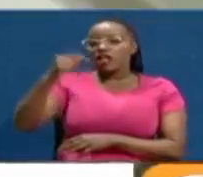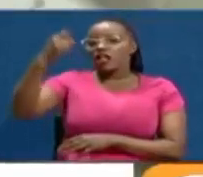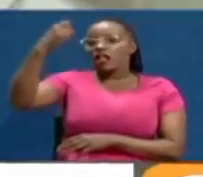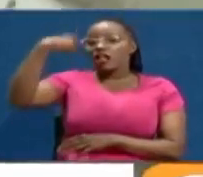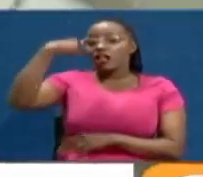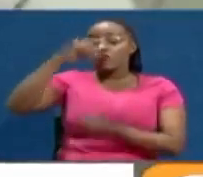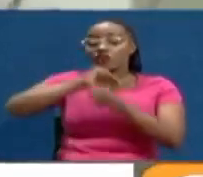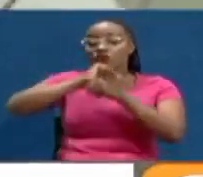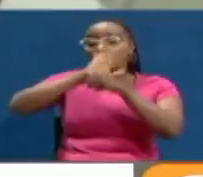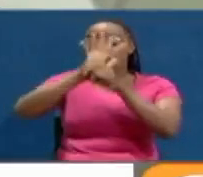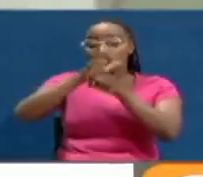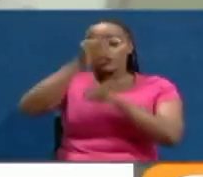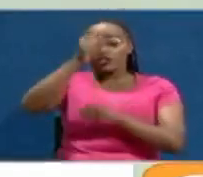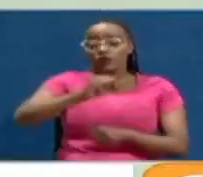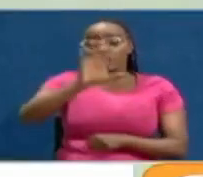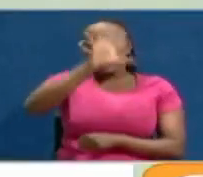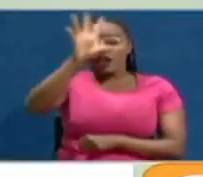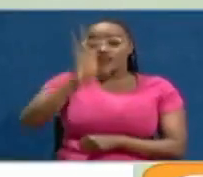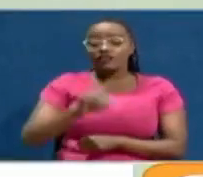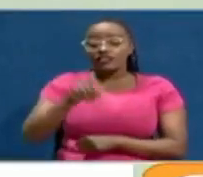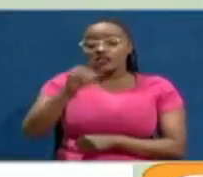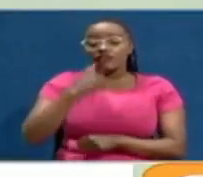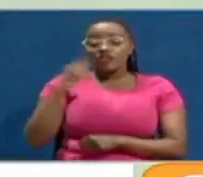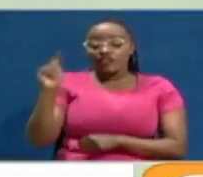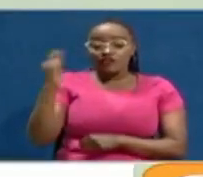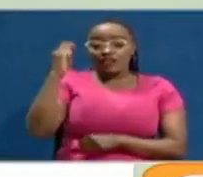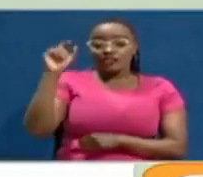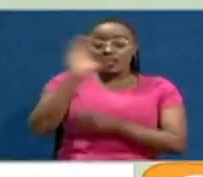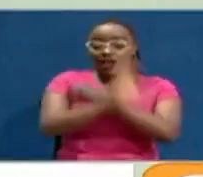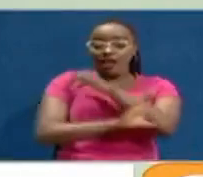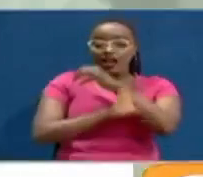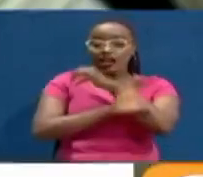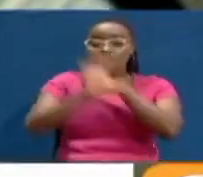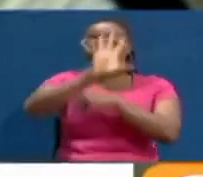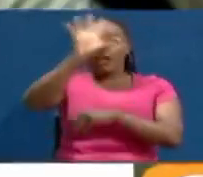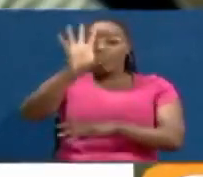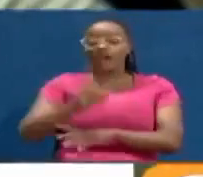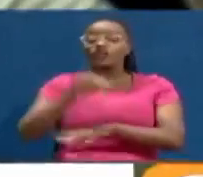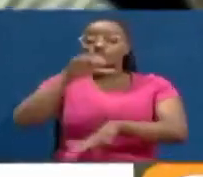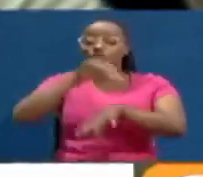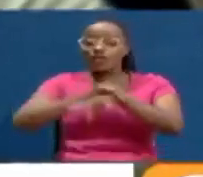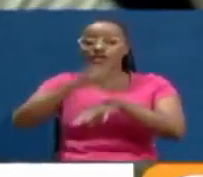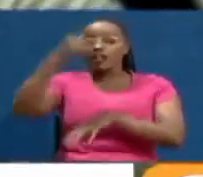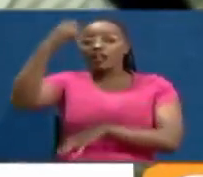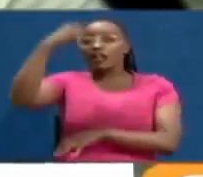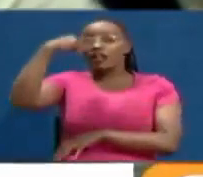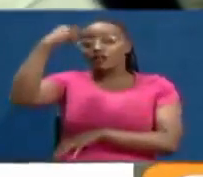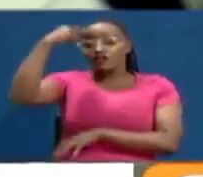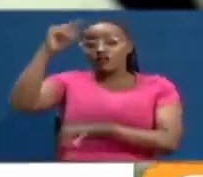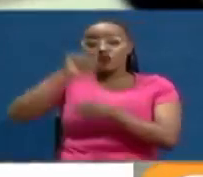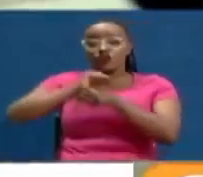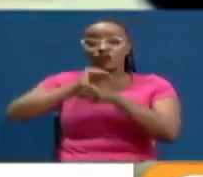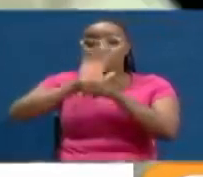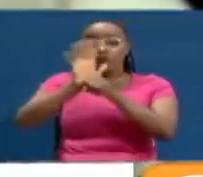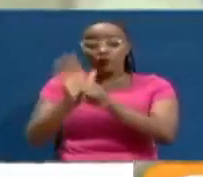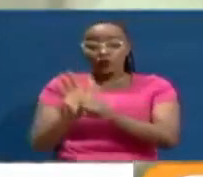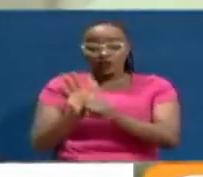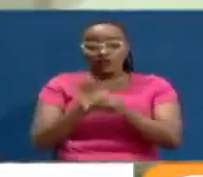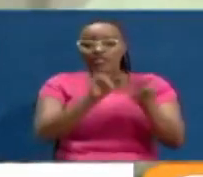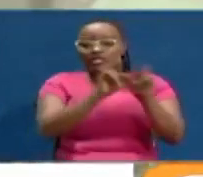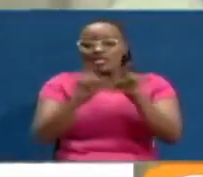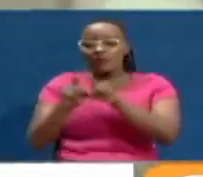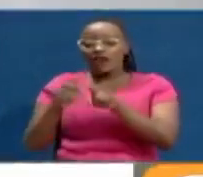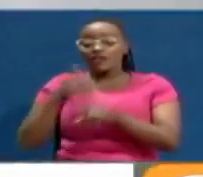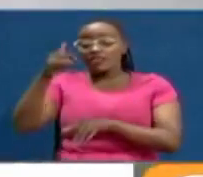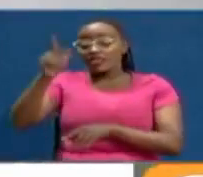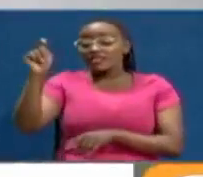corona. Afrika Kusini ilikuwa nchi ya kwanza barani Afrika kupokea chanjo hizo za COVID-19,